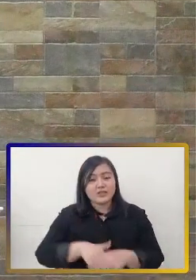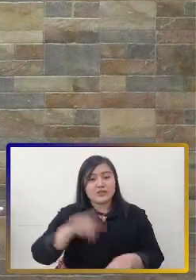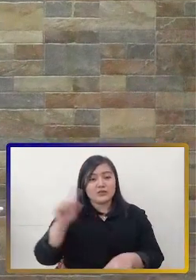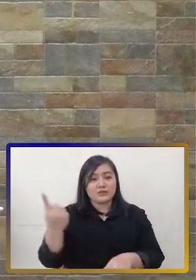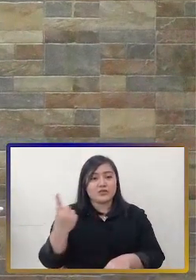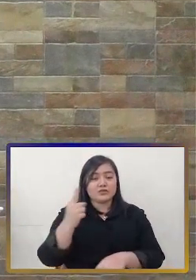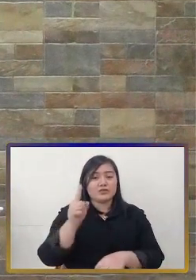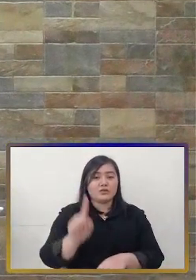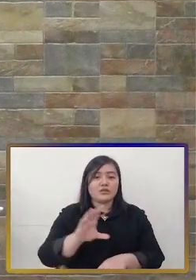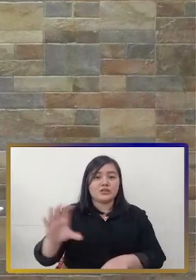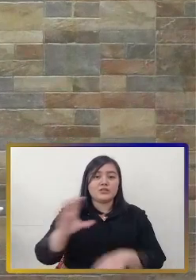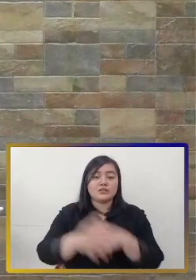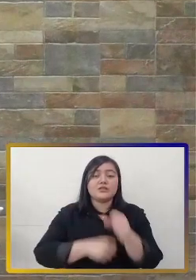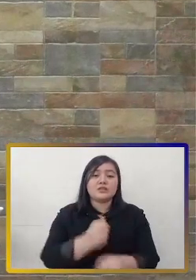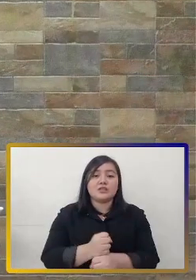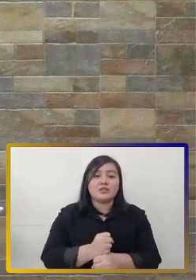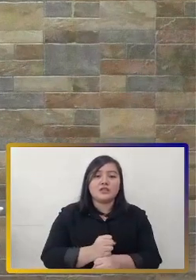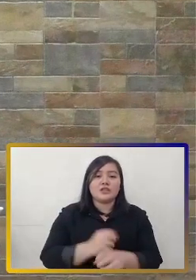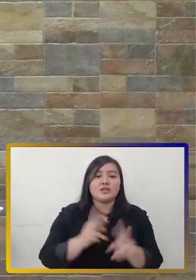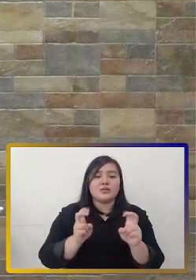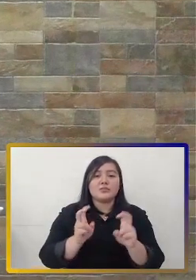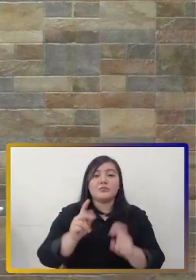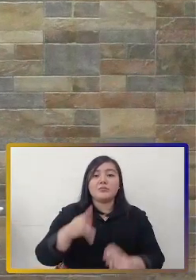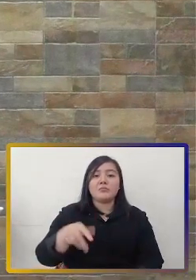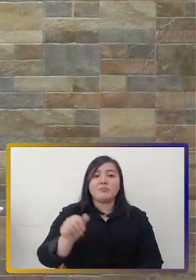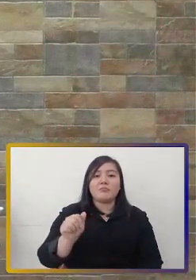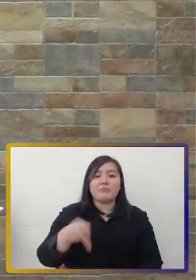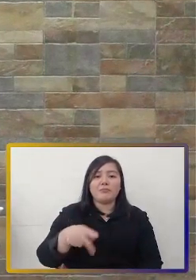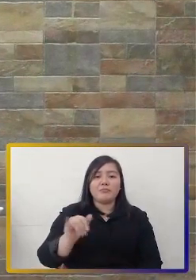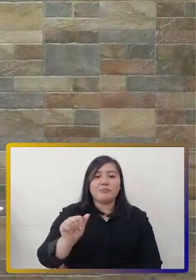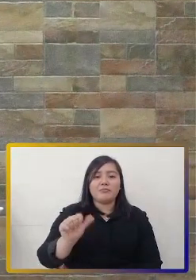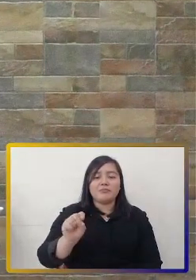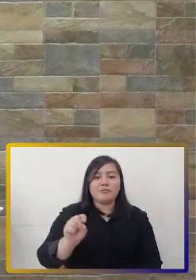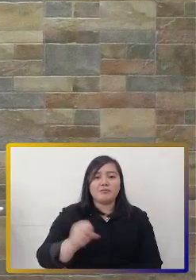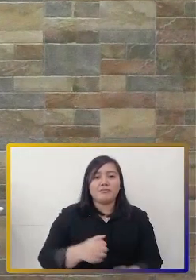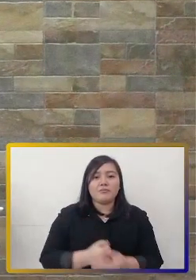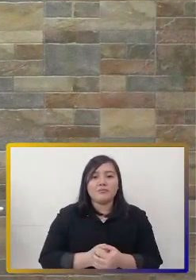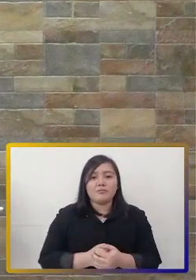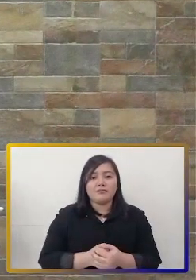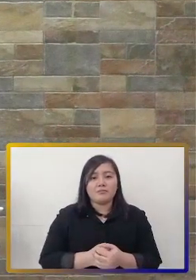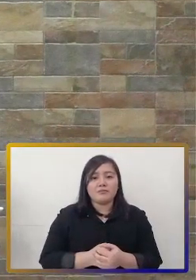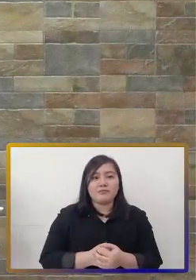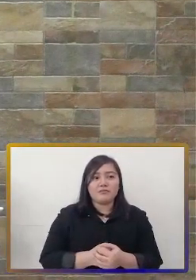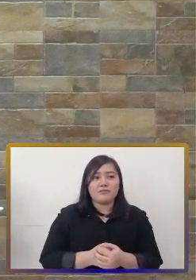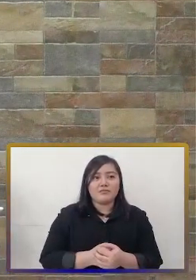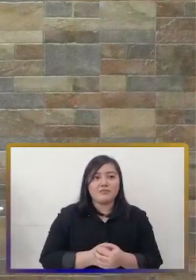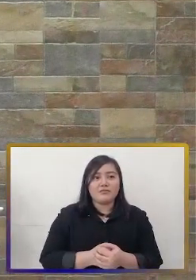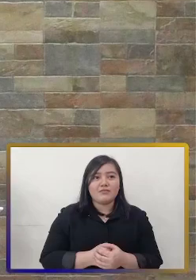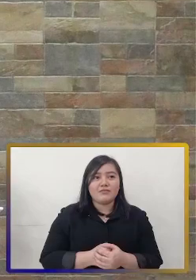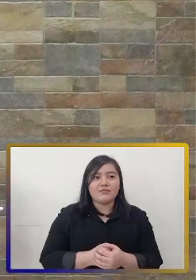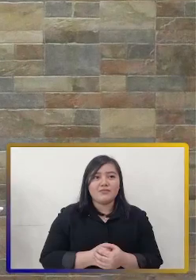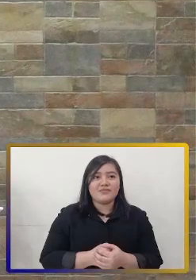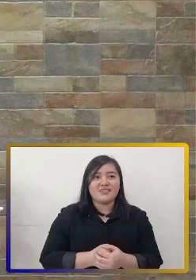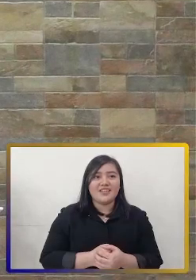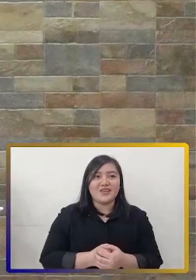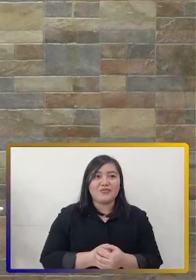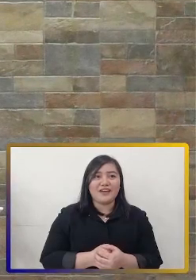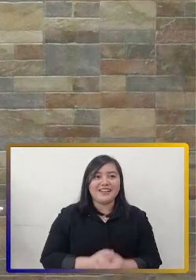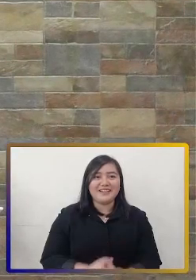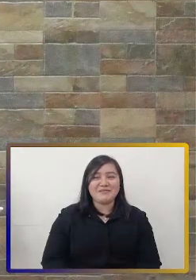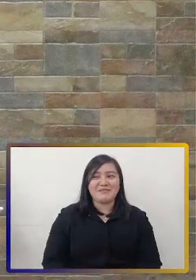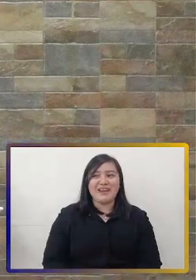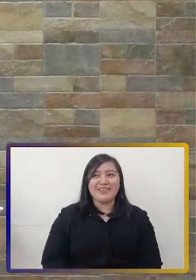Yan po yan, si Papias. So makikita po natin dito na itong mga personalities po na ito ay